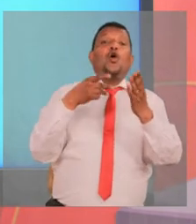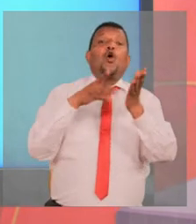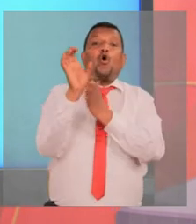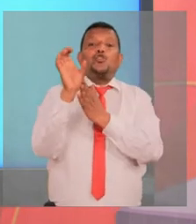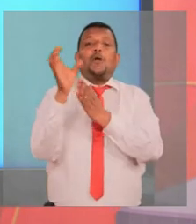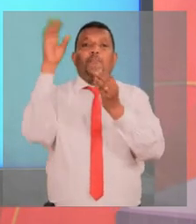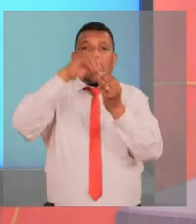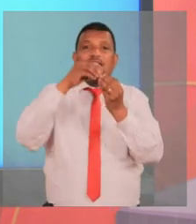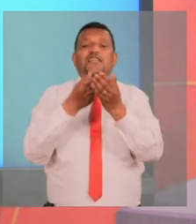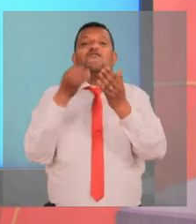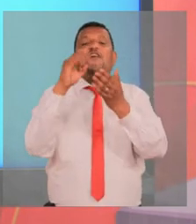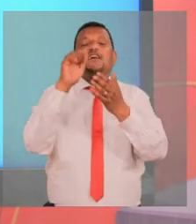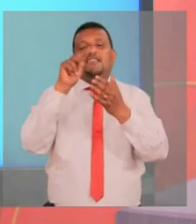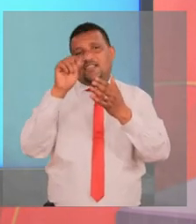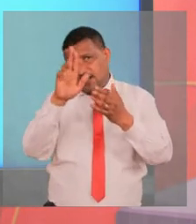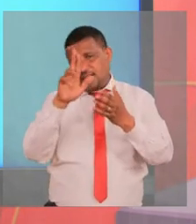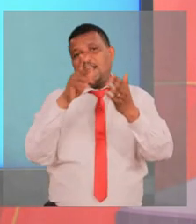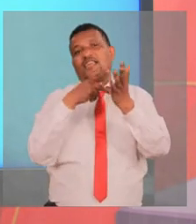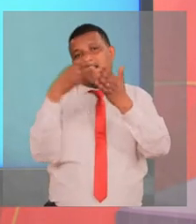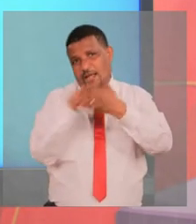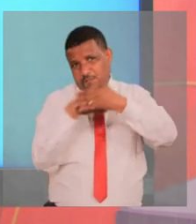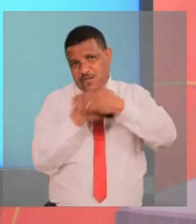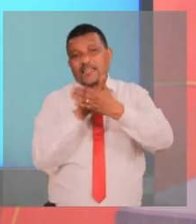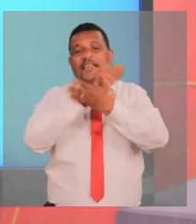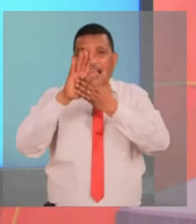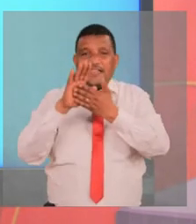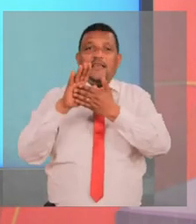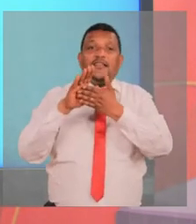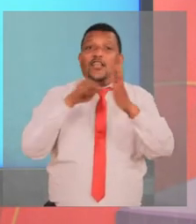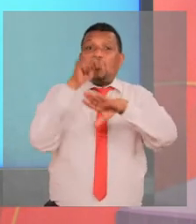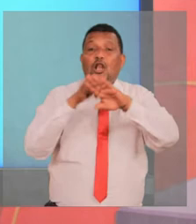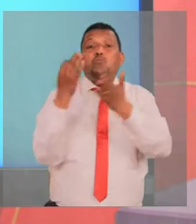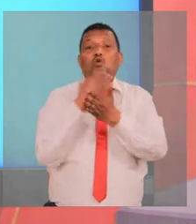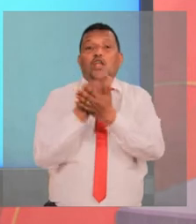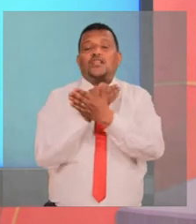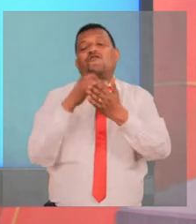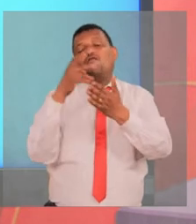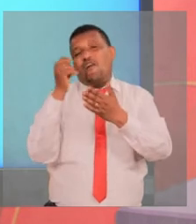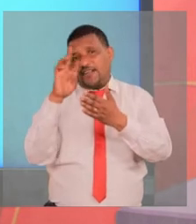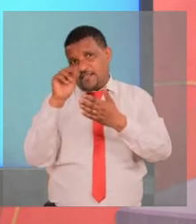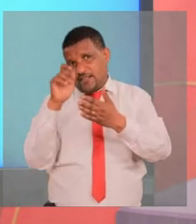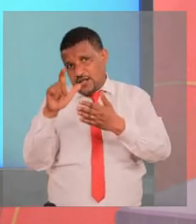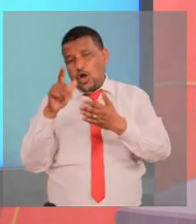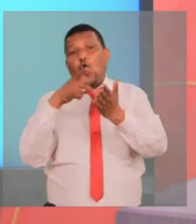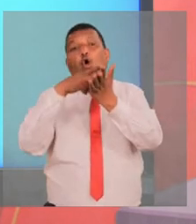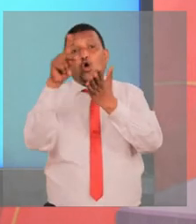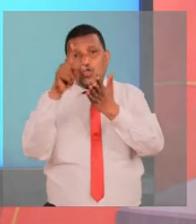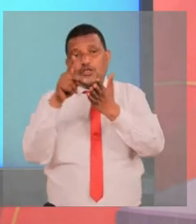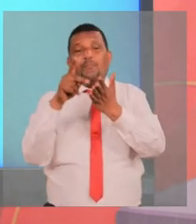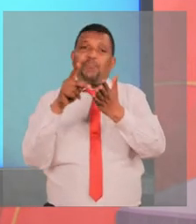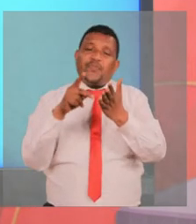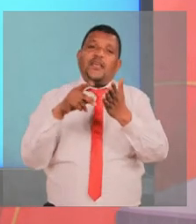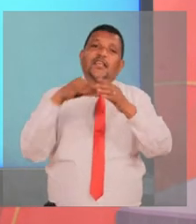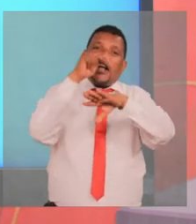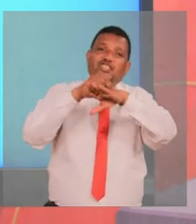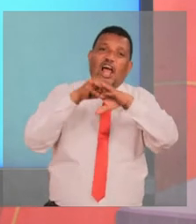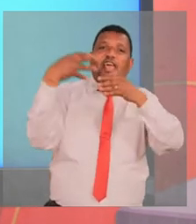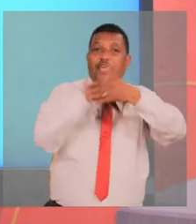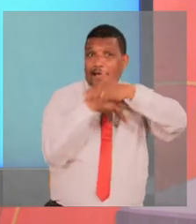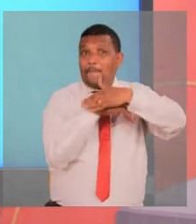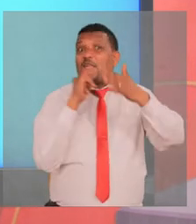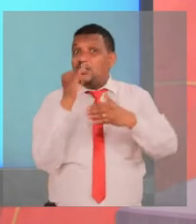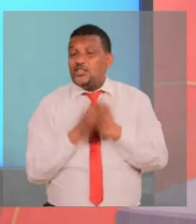इन हम स्नान प्रोडक्ट्स अधिकतर कोर्स एंड स्पीच आफ्टर कॉस्ट और नेशनल इंक्वायर